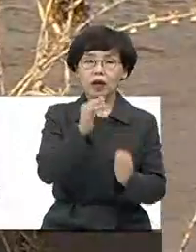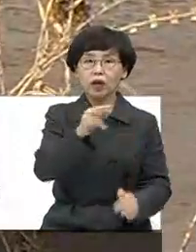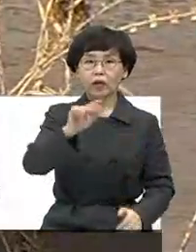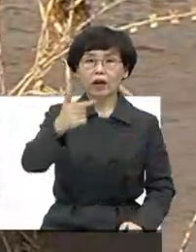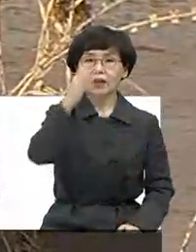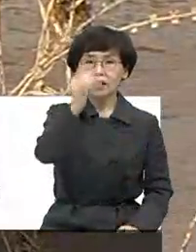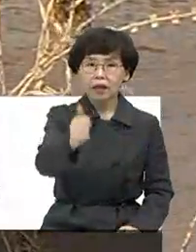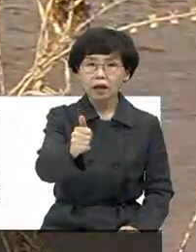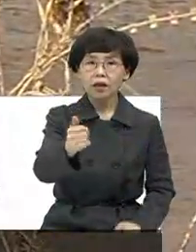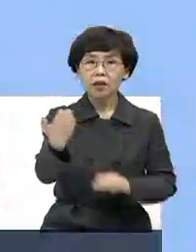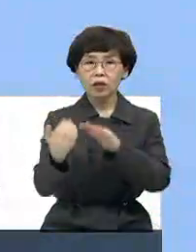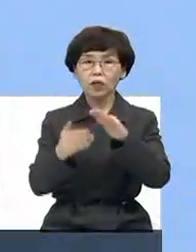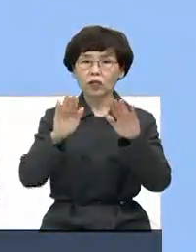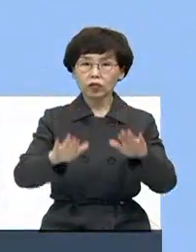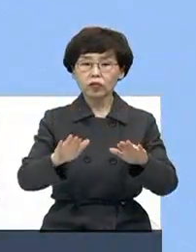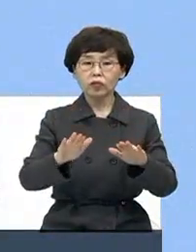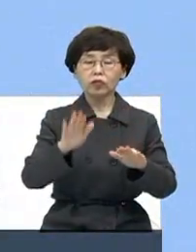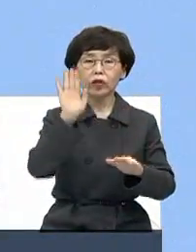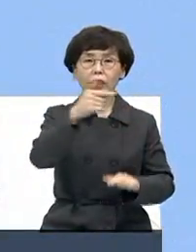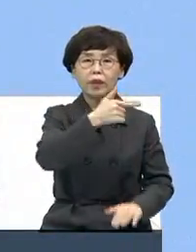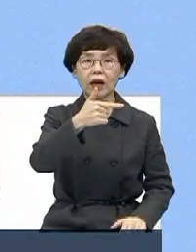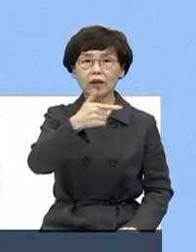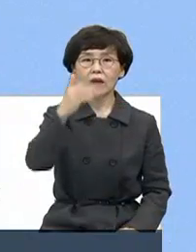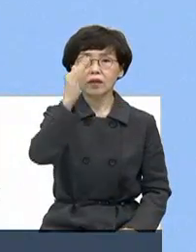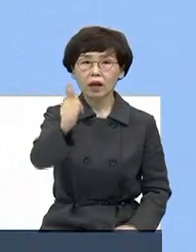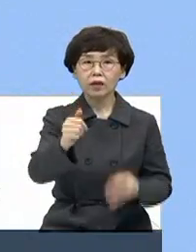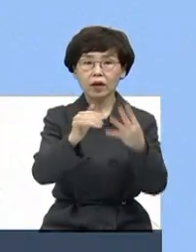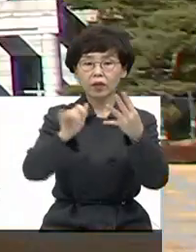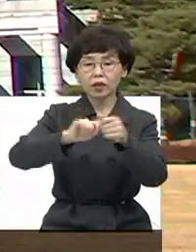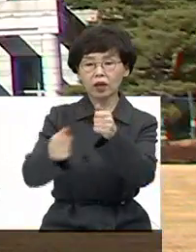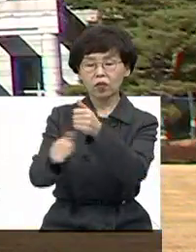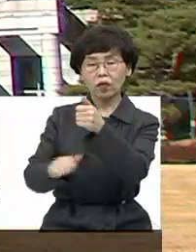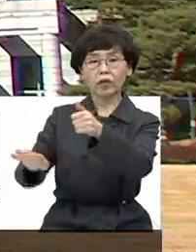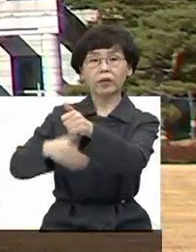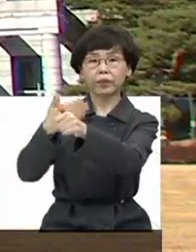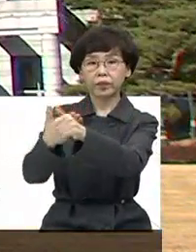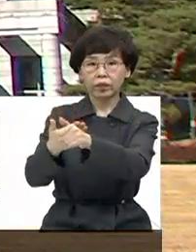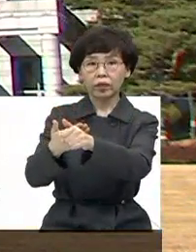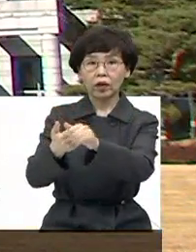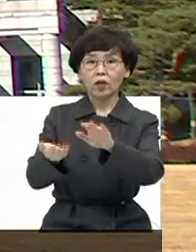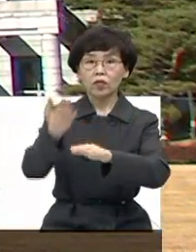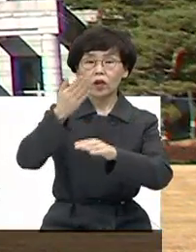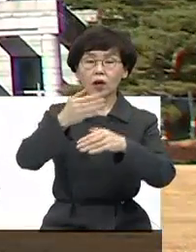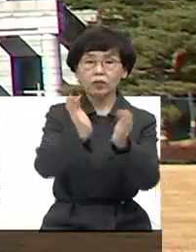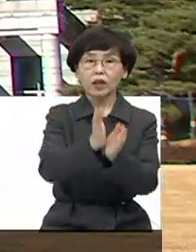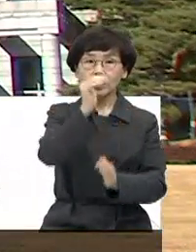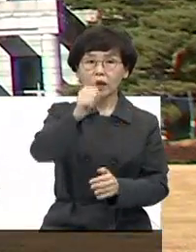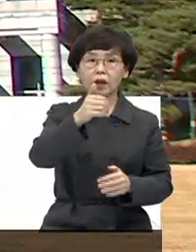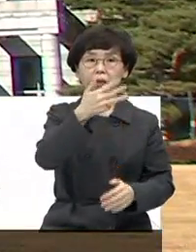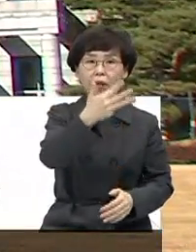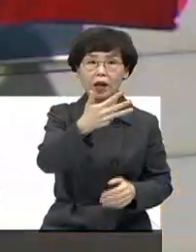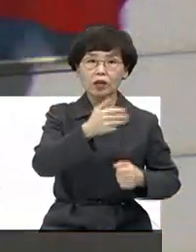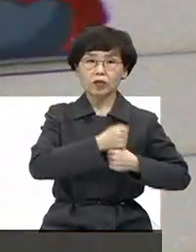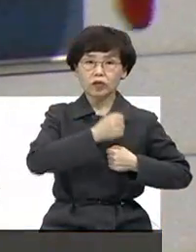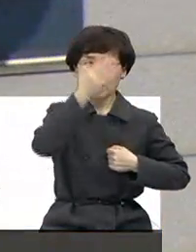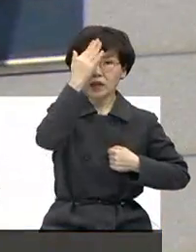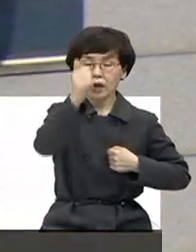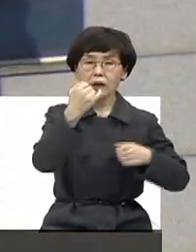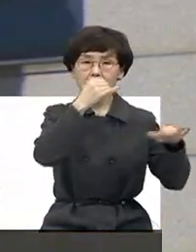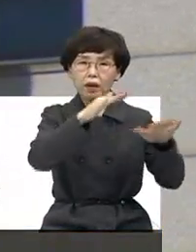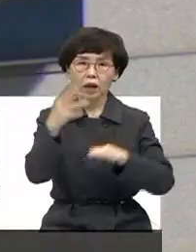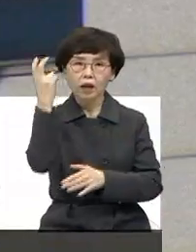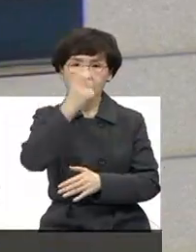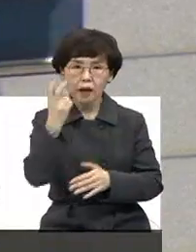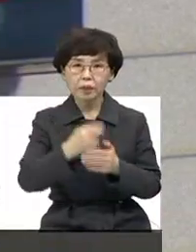과 전 후 임대 대장 등 4명도 징계위원회에 회부 됩니다 상급 부대장인 8 군단장 에게는 해안 경계 와 대